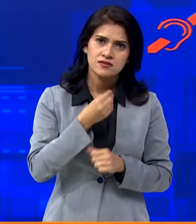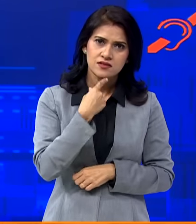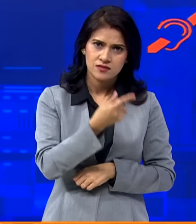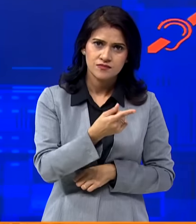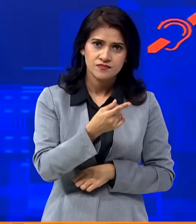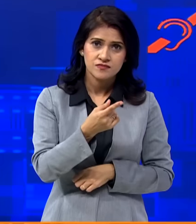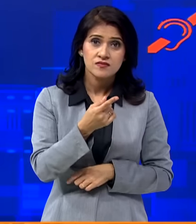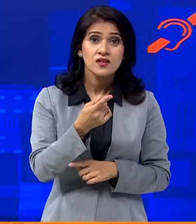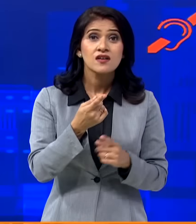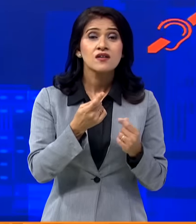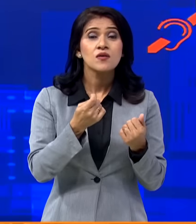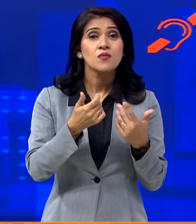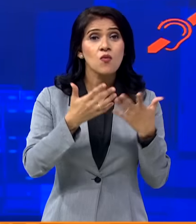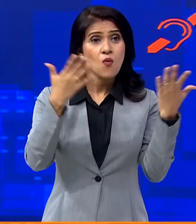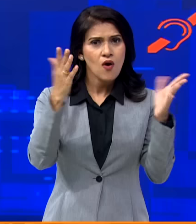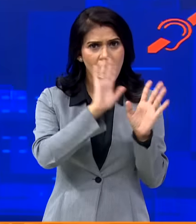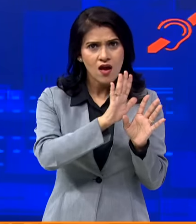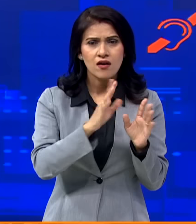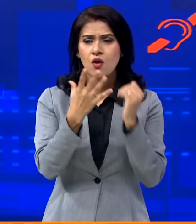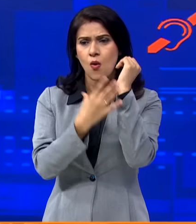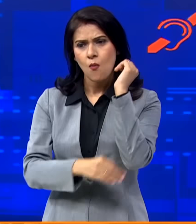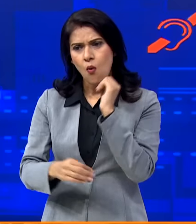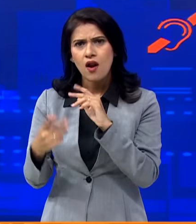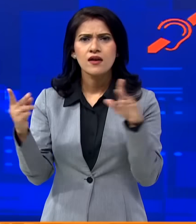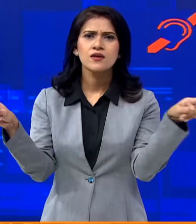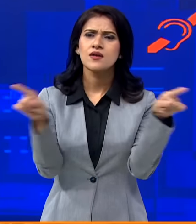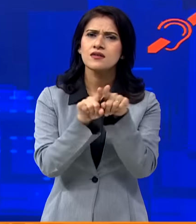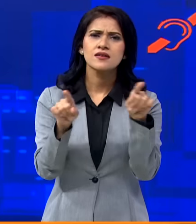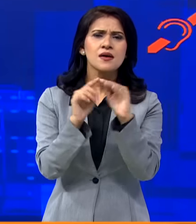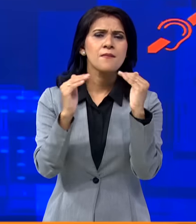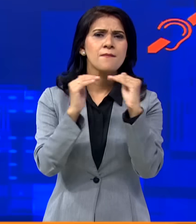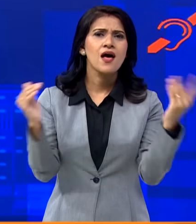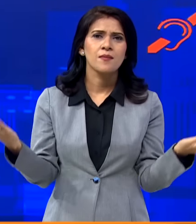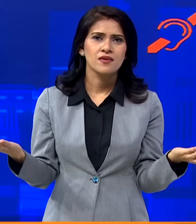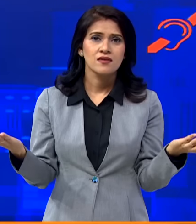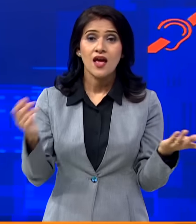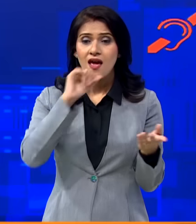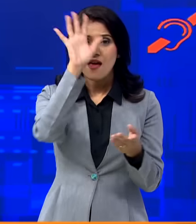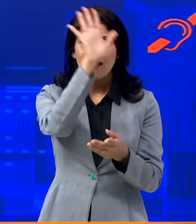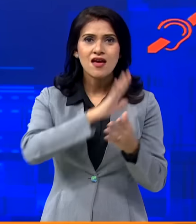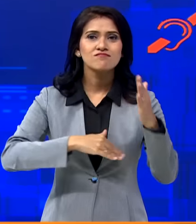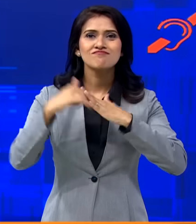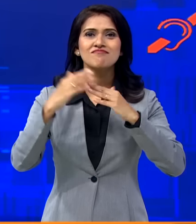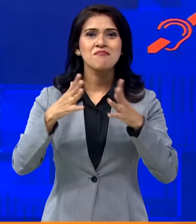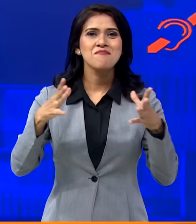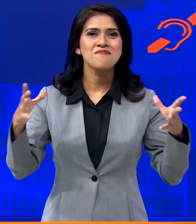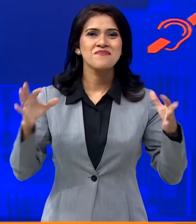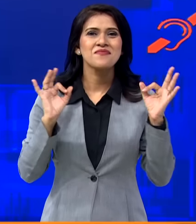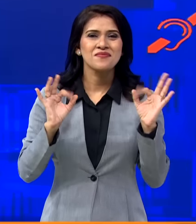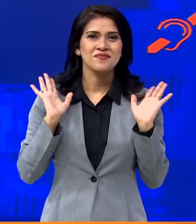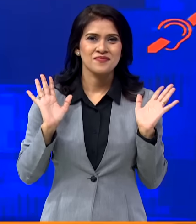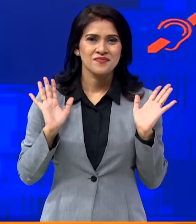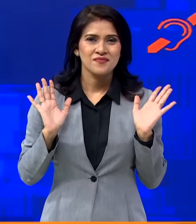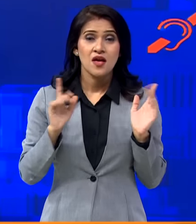देश के निर्माण में गरीब का भी रोल है अमीर का भी रोल है देश के निर्माण में हर व्यक्ति का रोल है